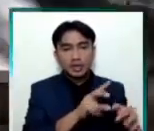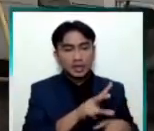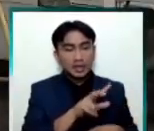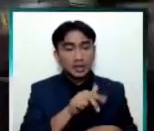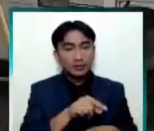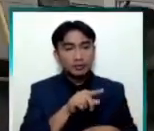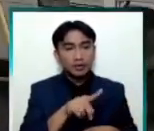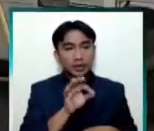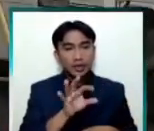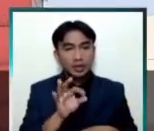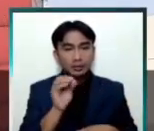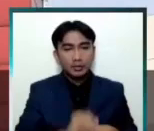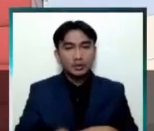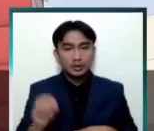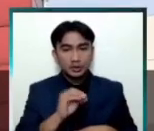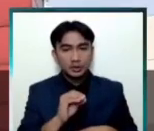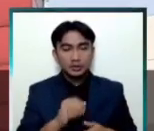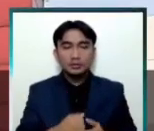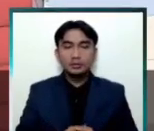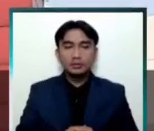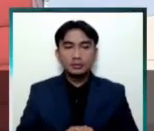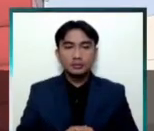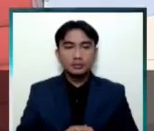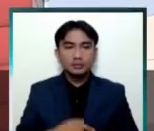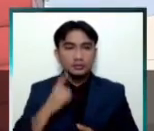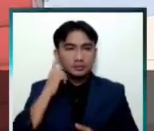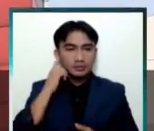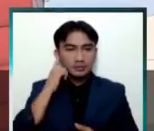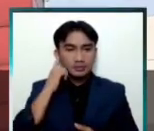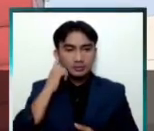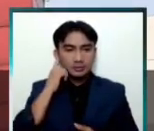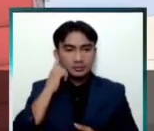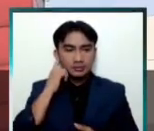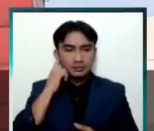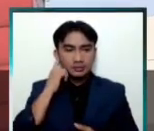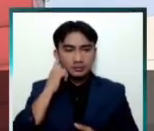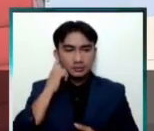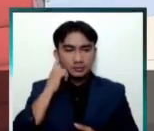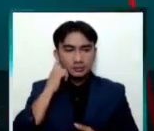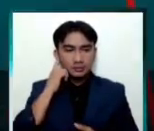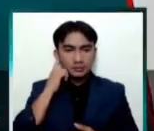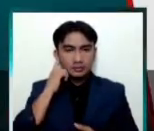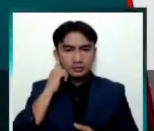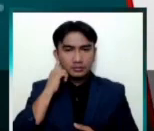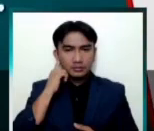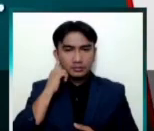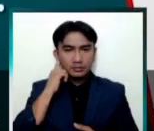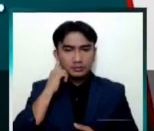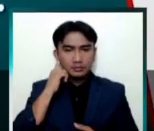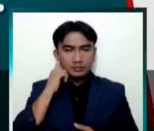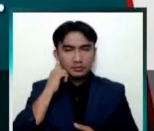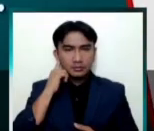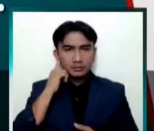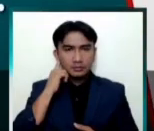note agreement ng dalawang network para sa pag-subscribe sana ng ABS-CBN sa convertible note na ilalabas ng TV5. Hindi na rin tuloy ang sale